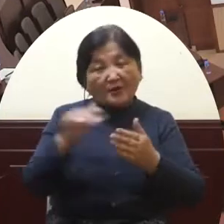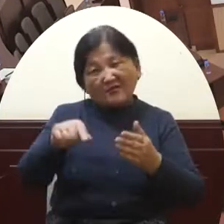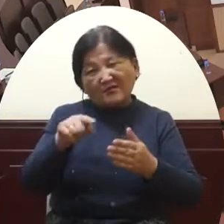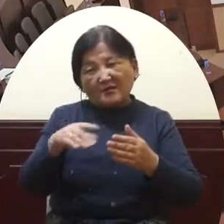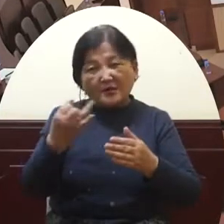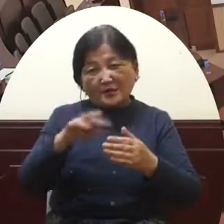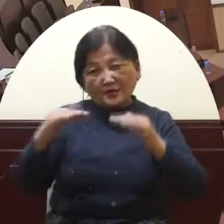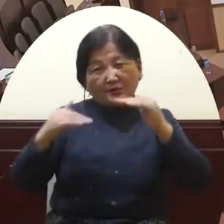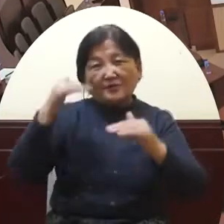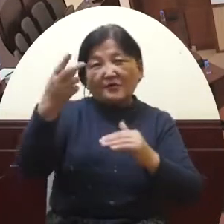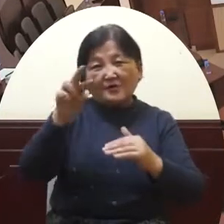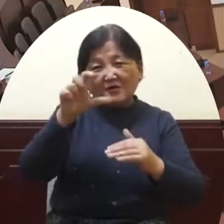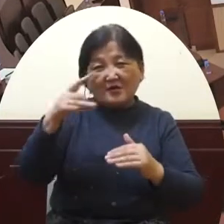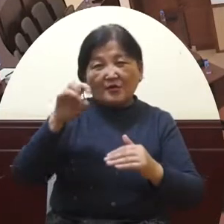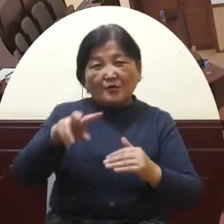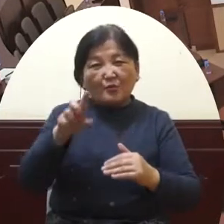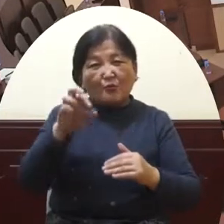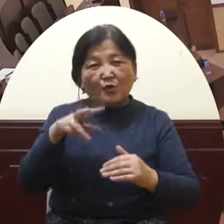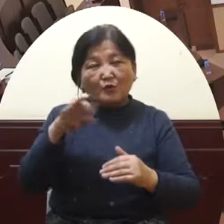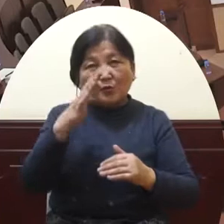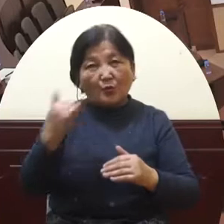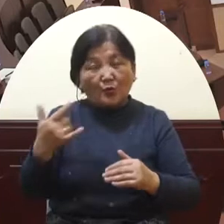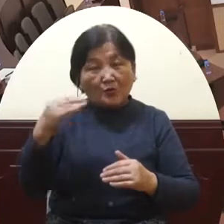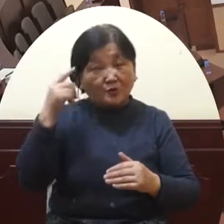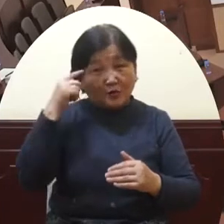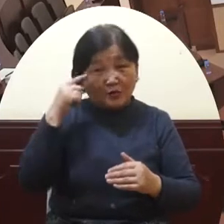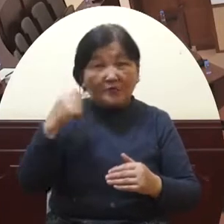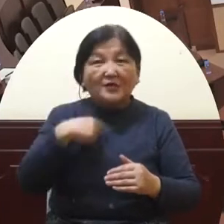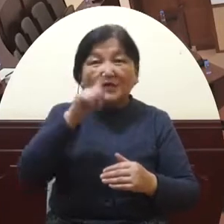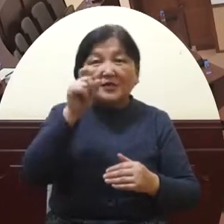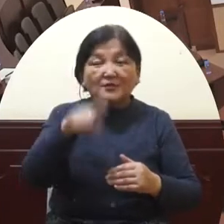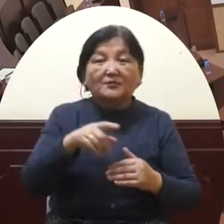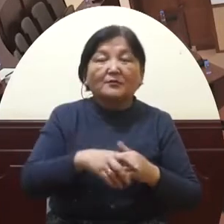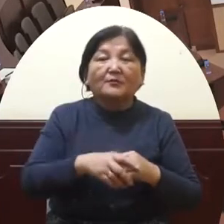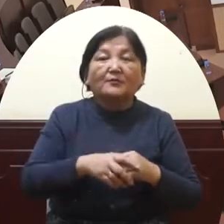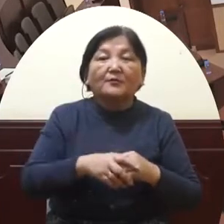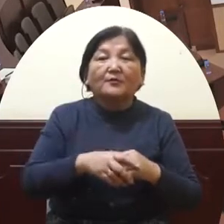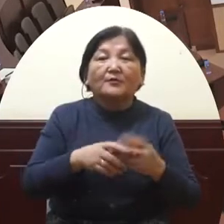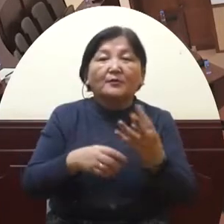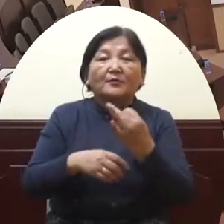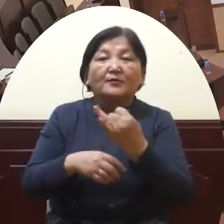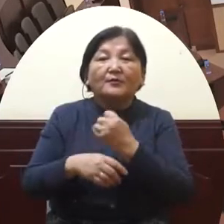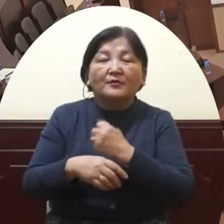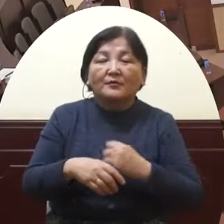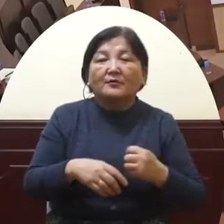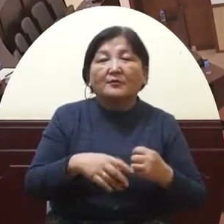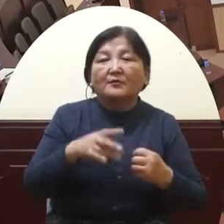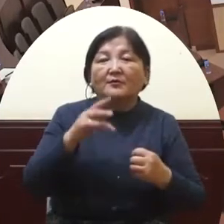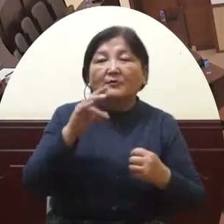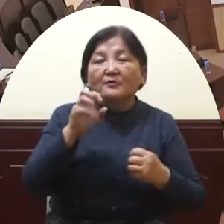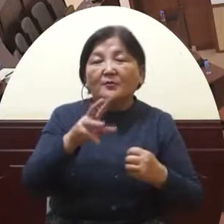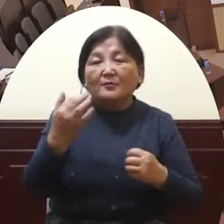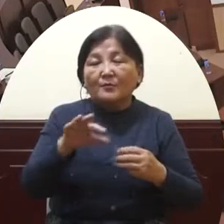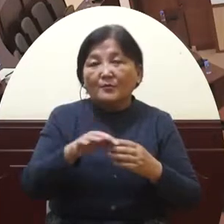юм уу тийм их хөнгөлөлт амьдрах байгаа. Тэгэхээр нөгөө миний асууж байгаа нь хорио үеийн 6 сараас өмнө одоо хэдхэн сар үлдсэн багчаа. Энэ